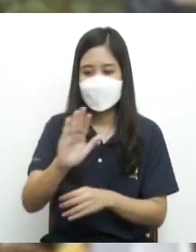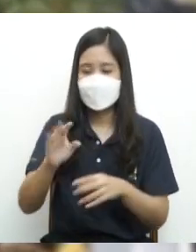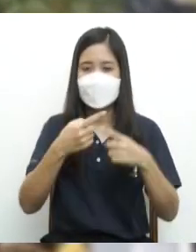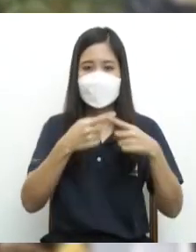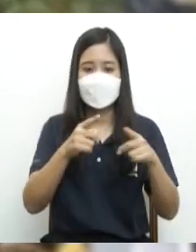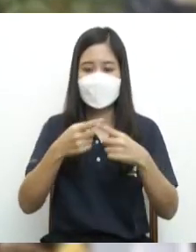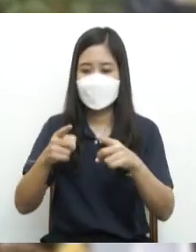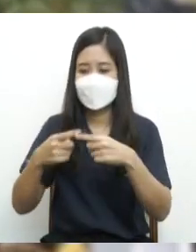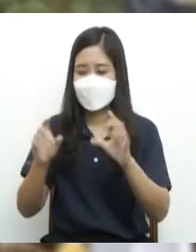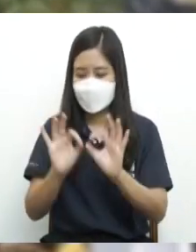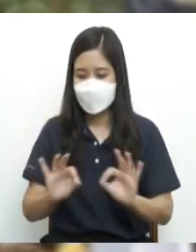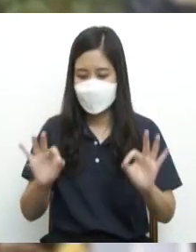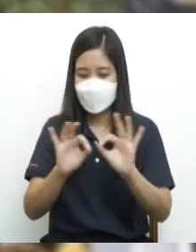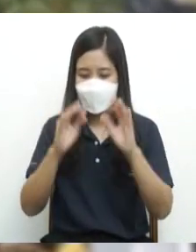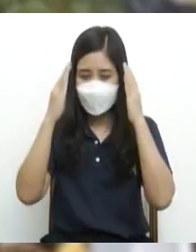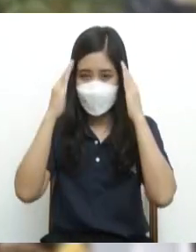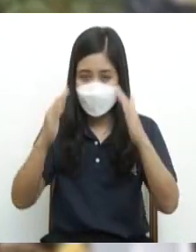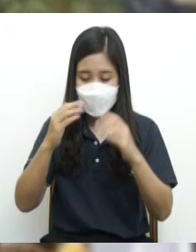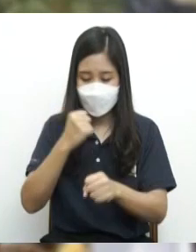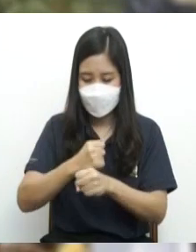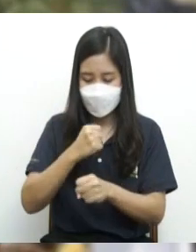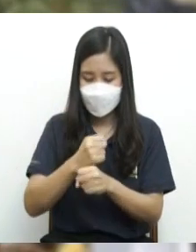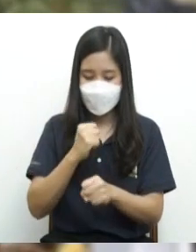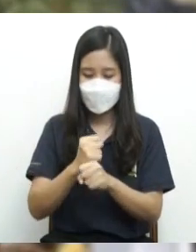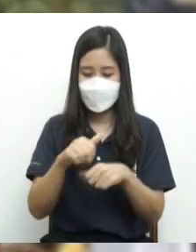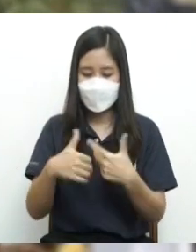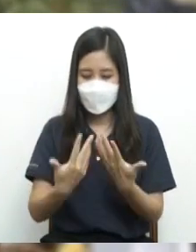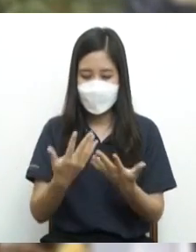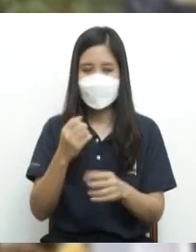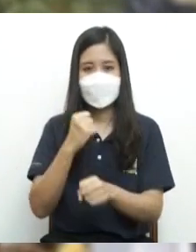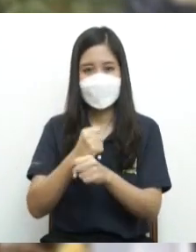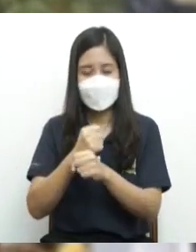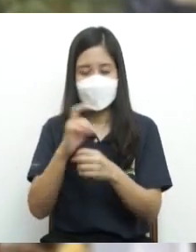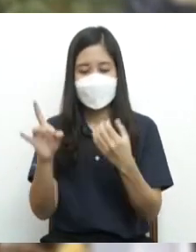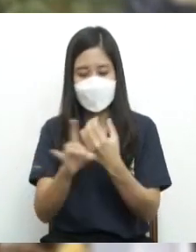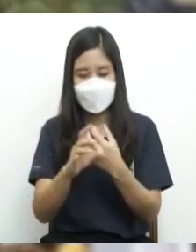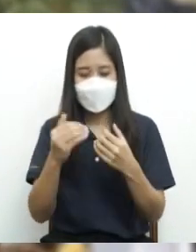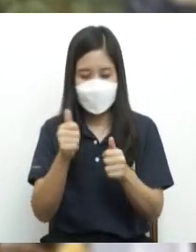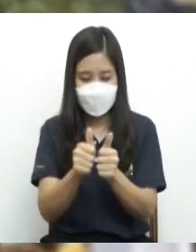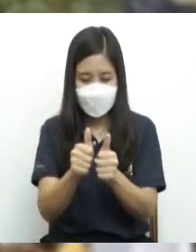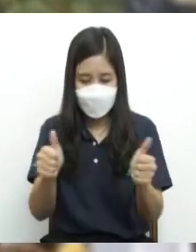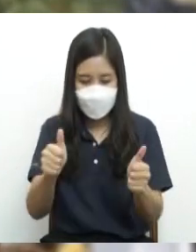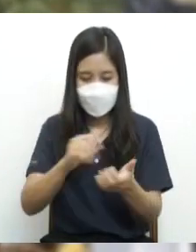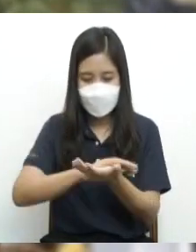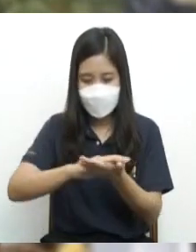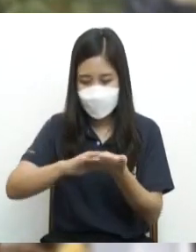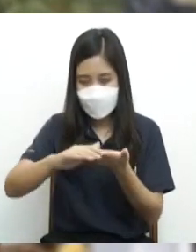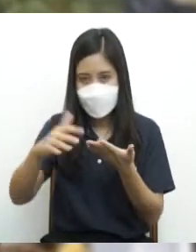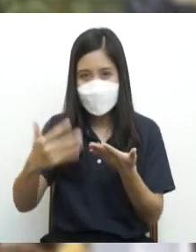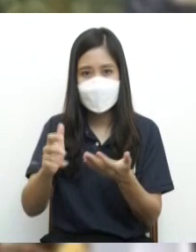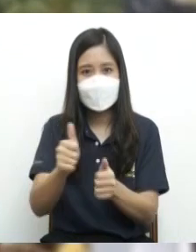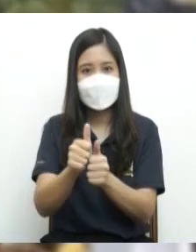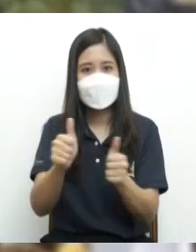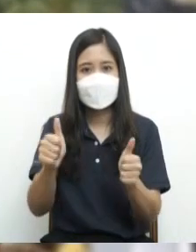ใจต้องเหมือนกันก็คือว่าทำยังไงงานจะมีคุณภาพงานจะประสบความสำเร็จและที่สำคัญคือเราต้องทำงานกับผู้ข้าบัญช